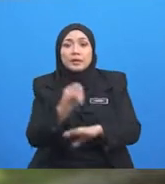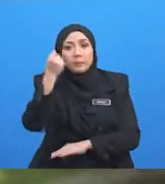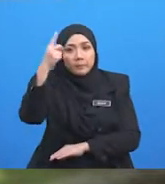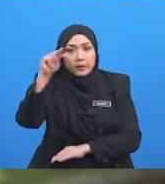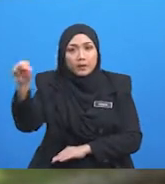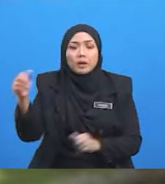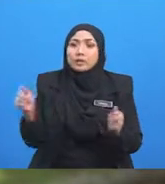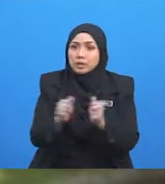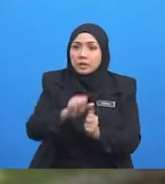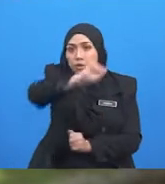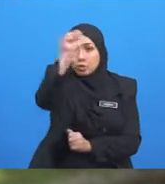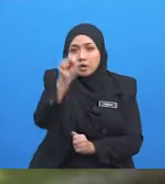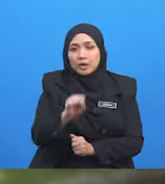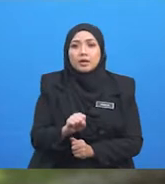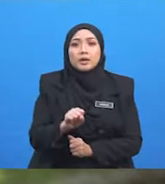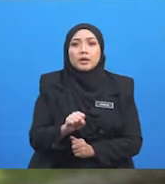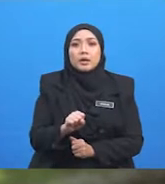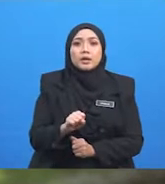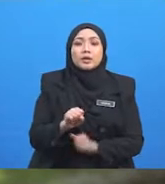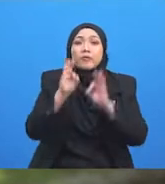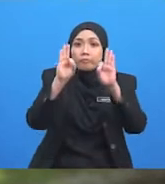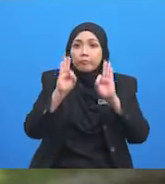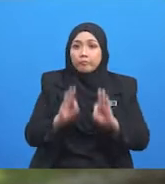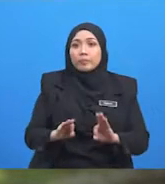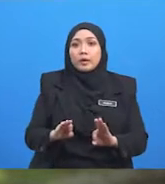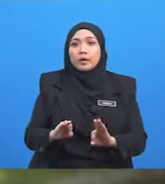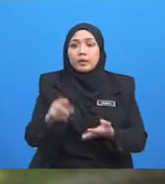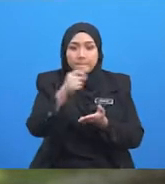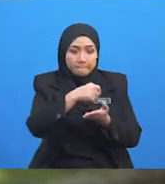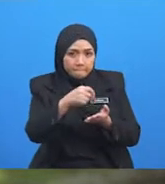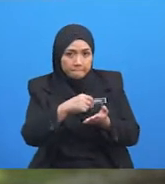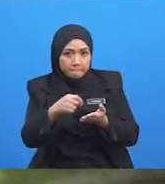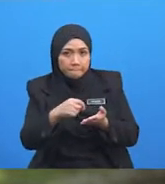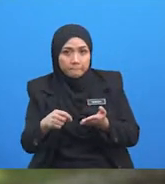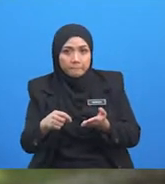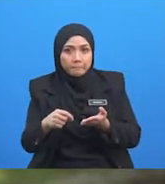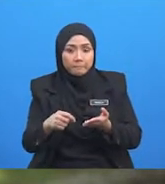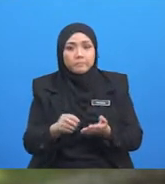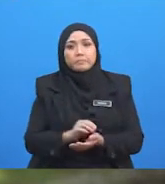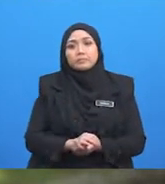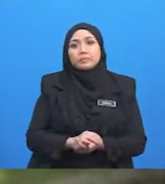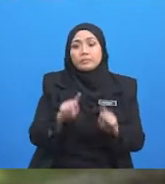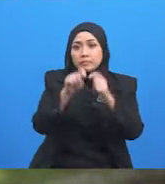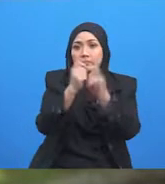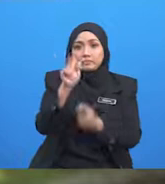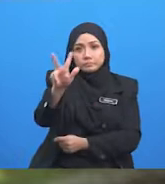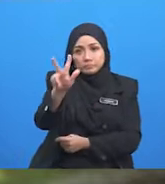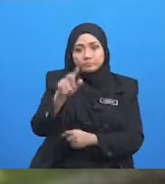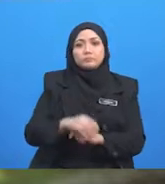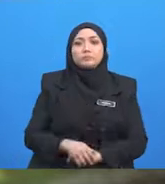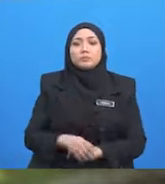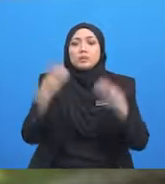dengan soalan yang menjurus format ujian bertulis pentaksiran tingkatan 3. Cikgu